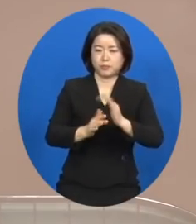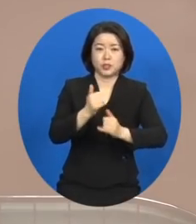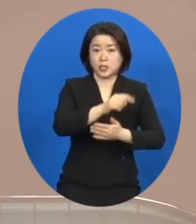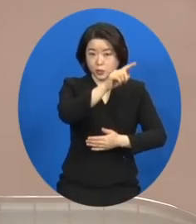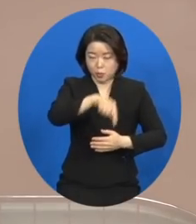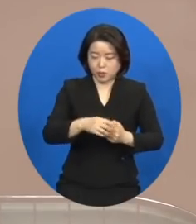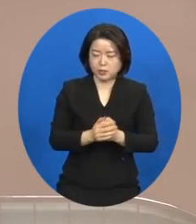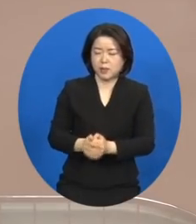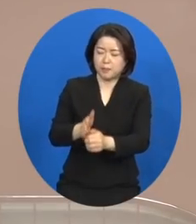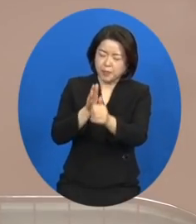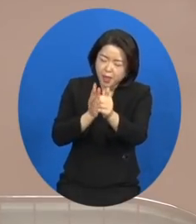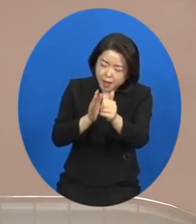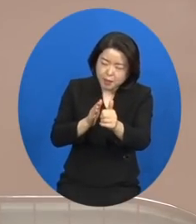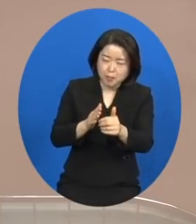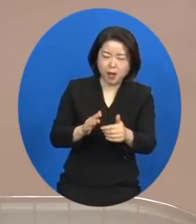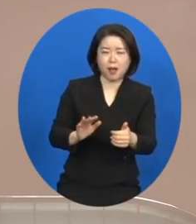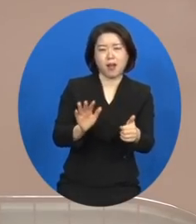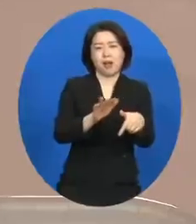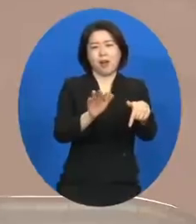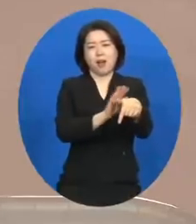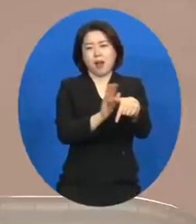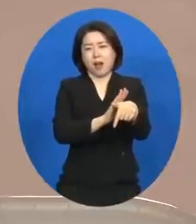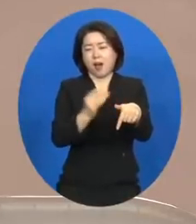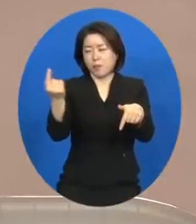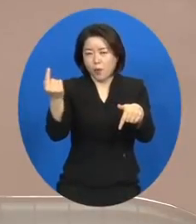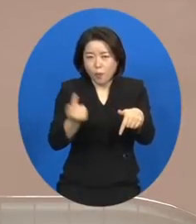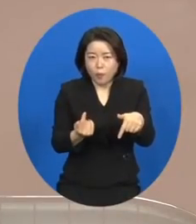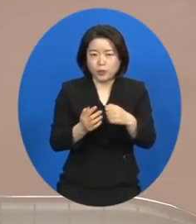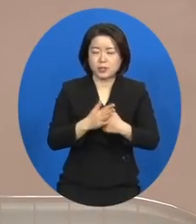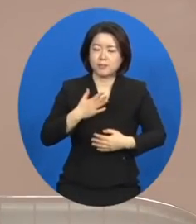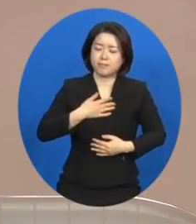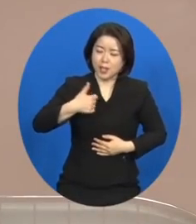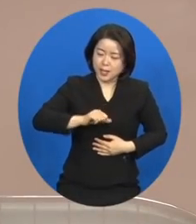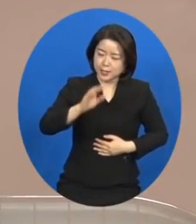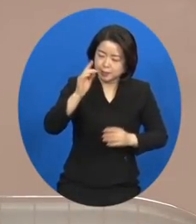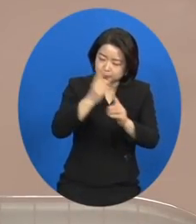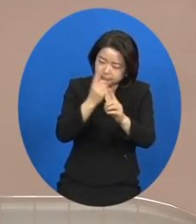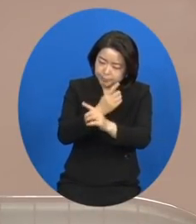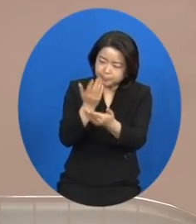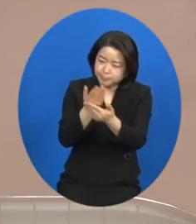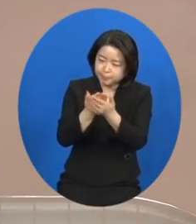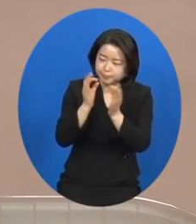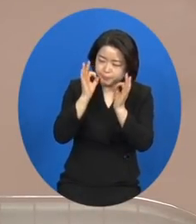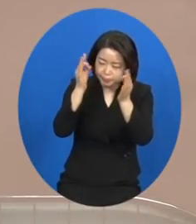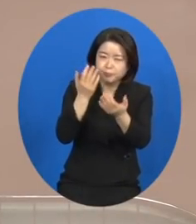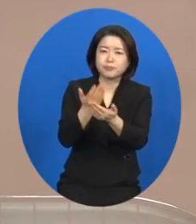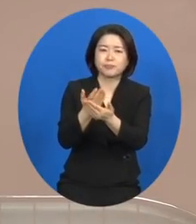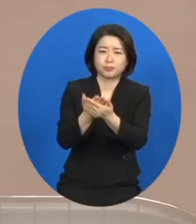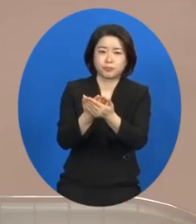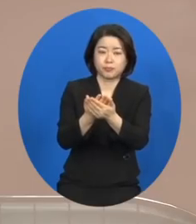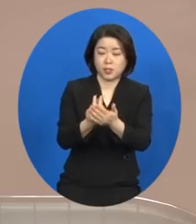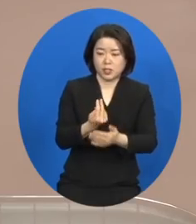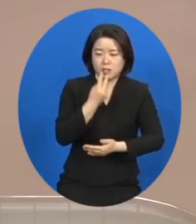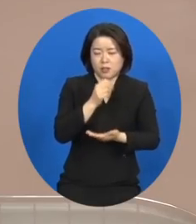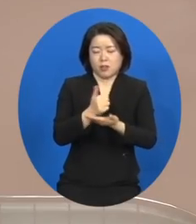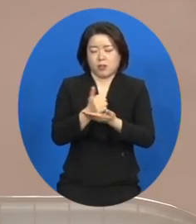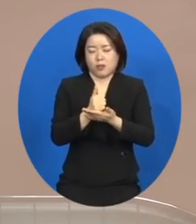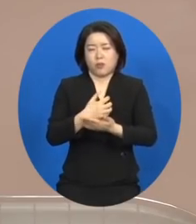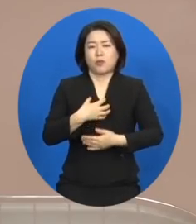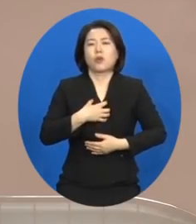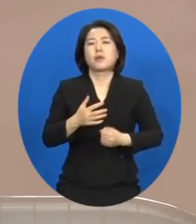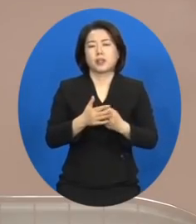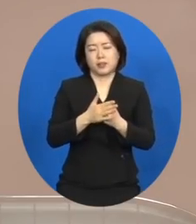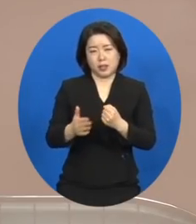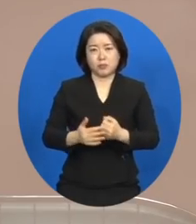가버나움으로 내려오셔서 아들을 고쳐주십시오 하고 애원하였다. 아들이 거의 죽게 되었기 때문이다.